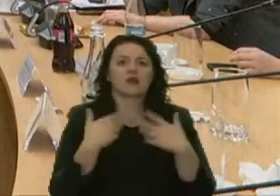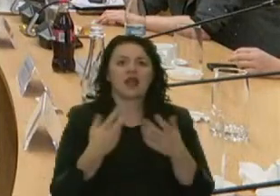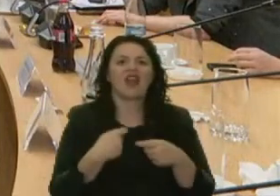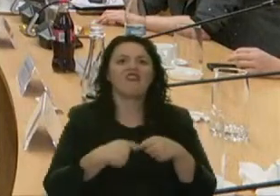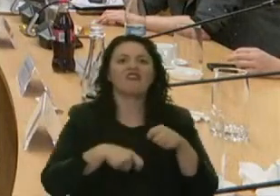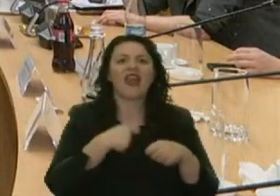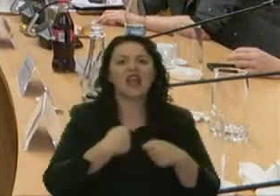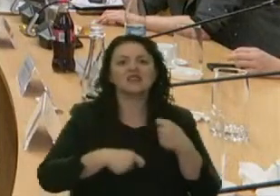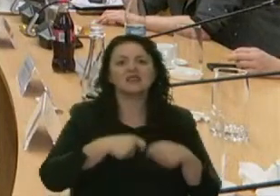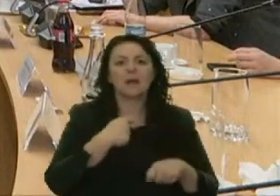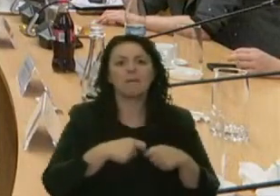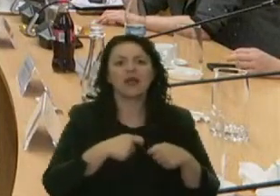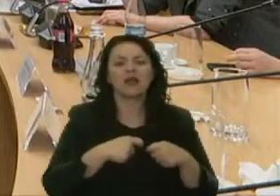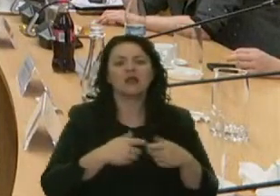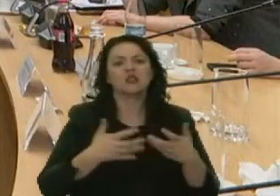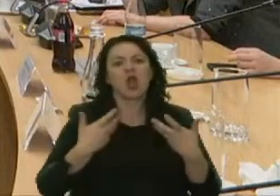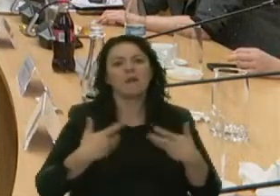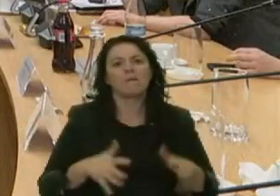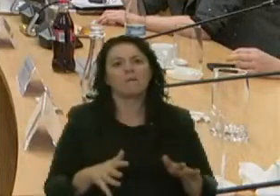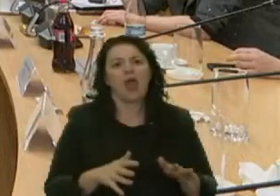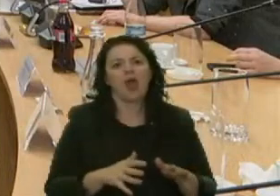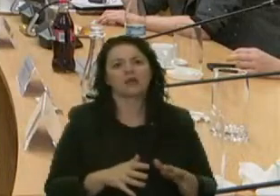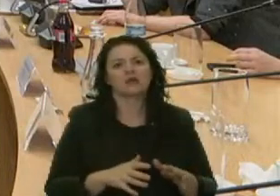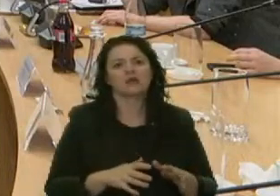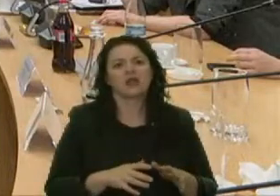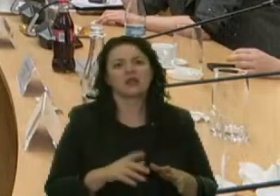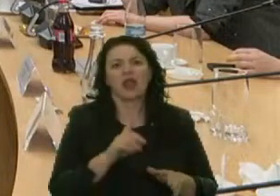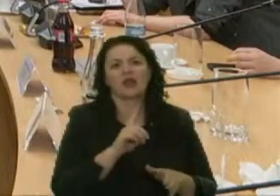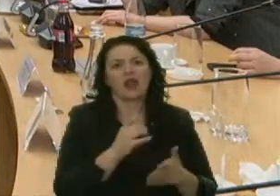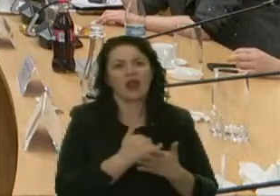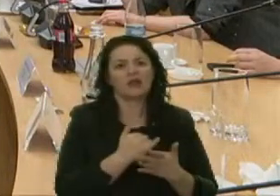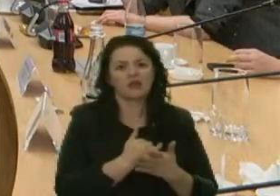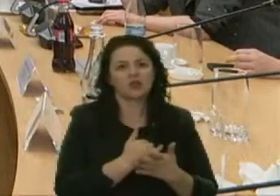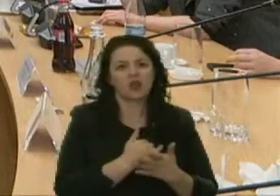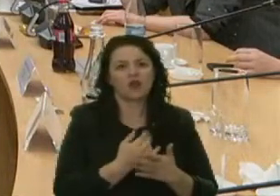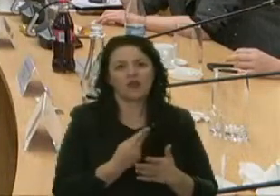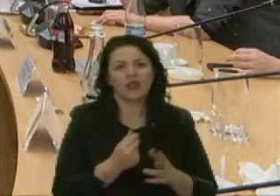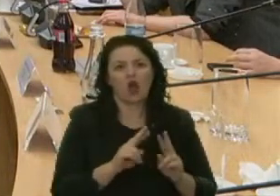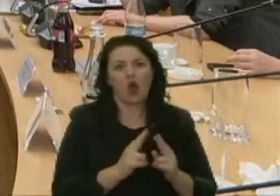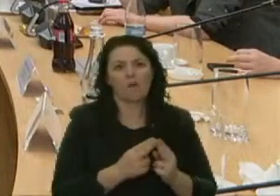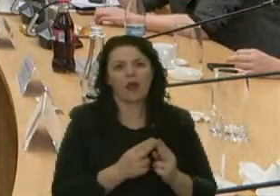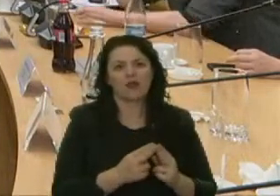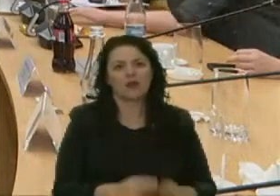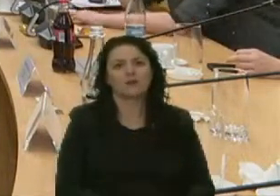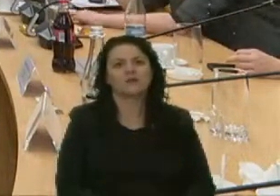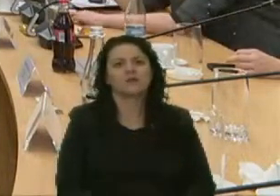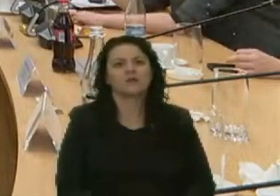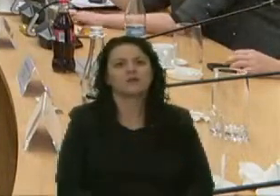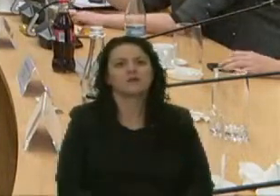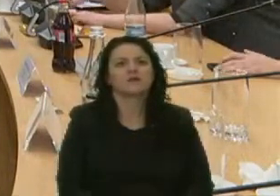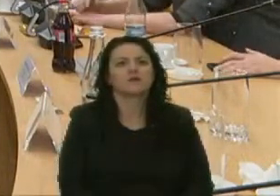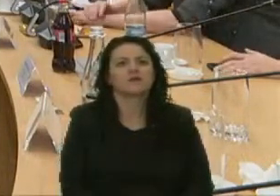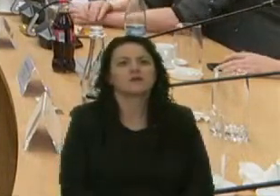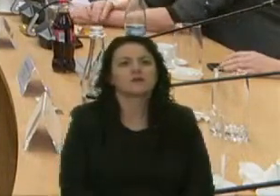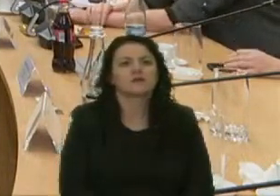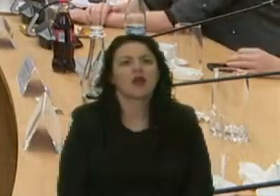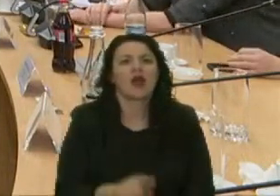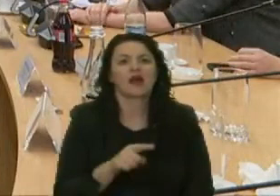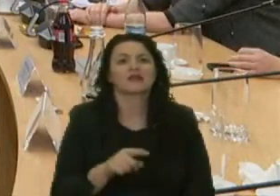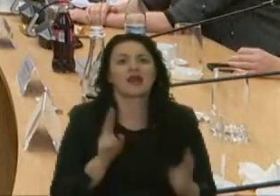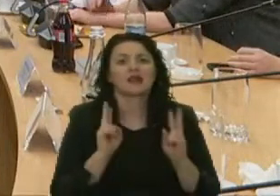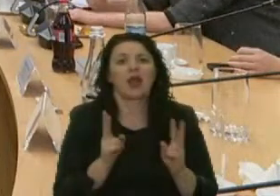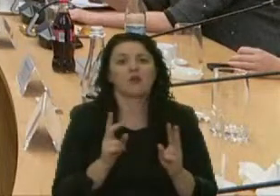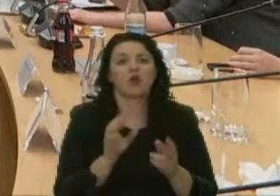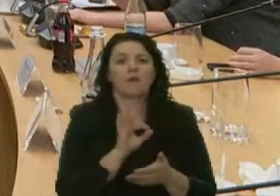flexibil și să pierzi din flexibilitatea și din nereal de a avea finare Finanțarea completă Mulțumesc Asta trebuie să fie menționat la